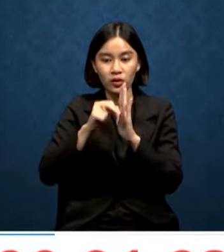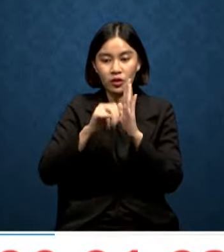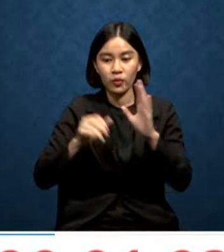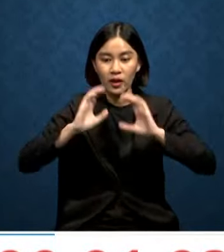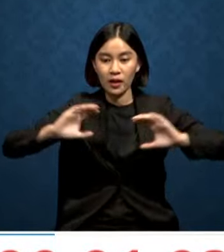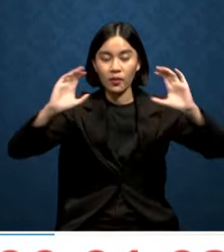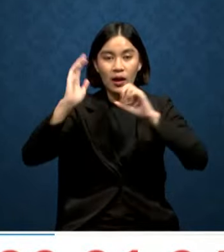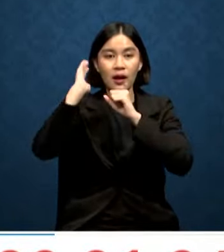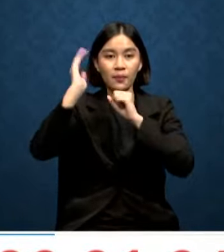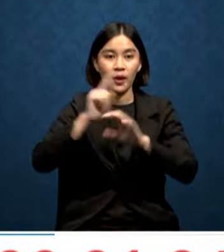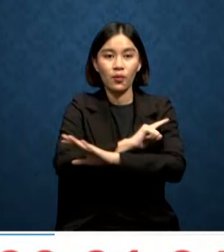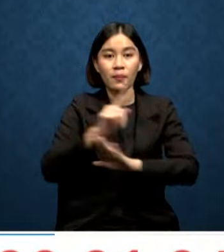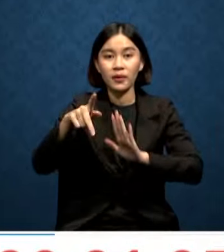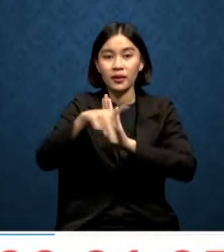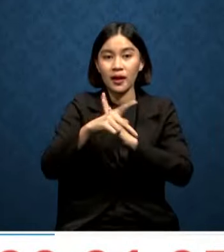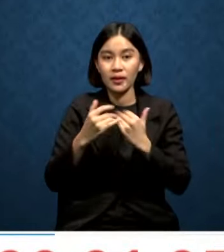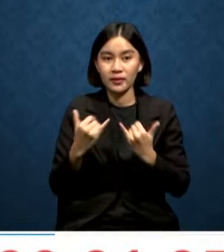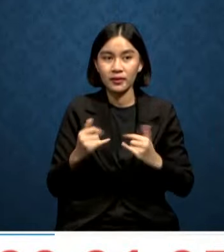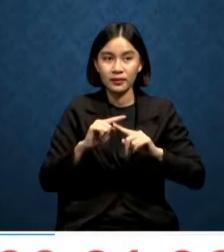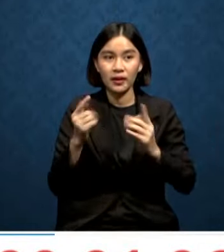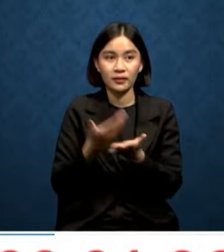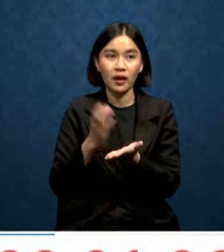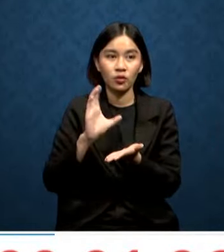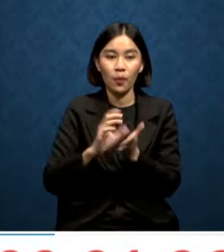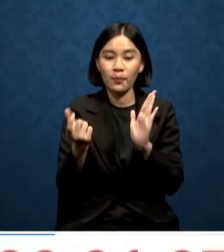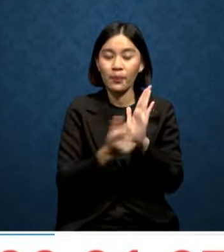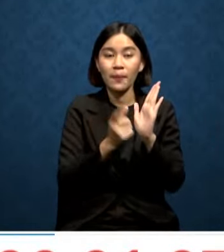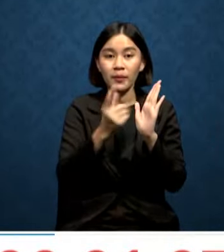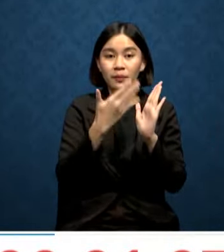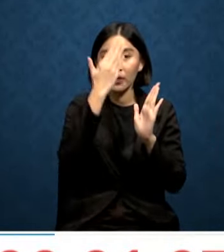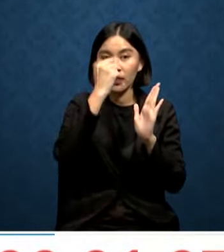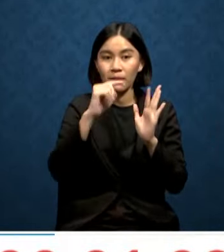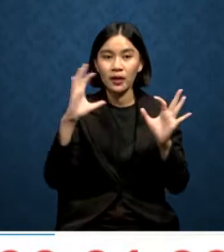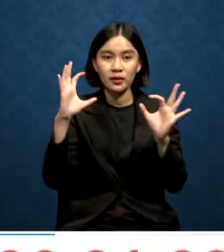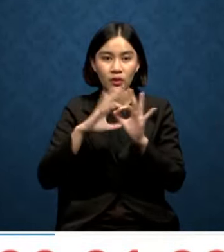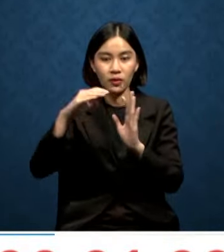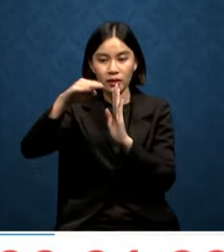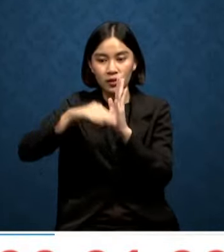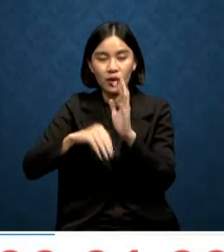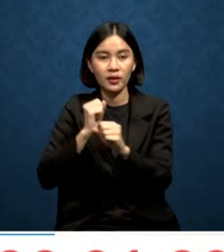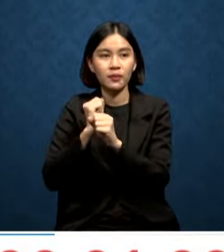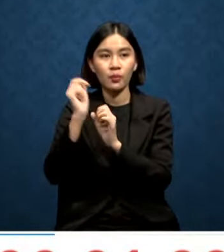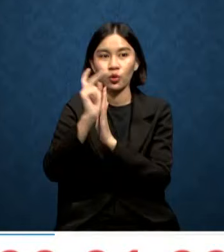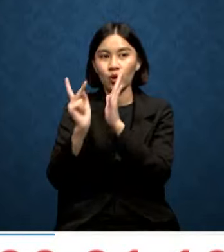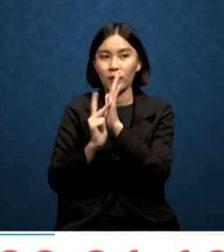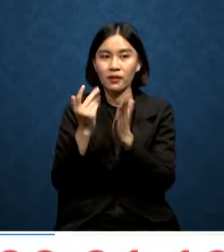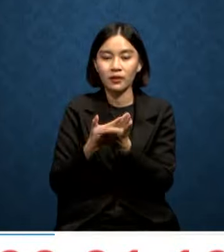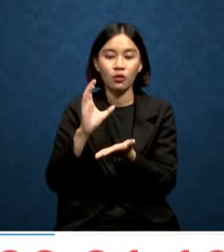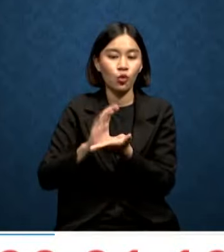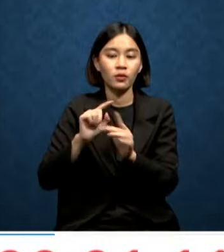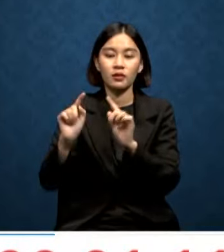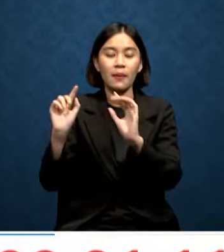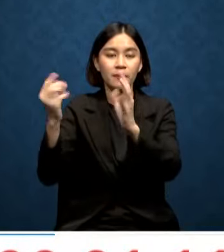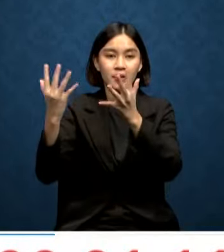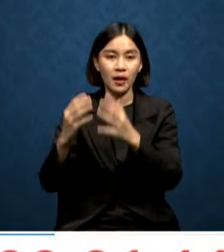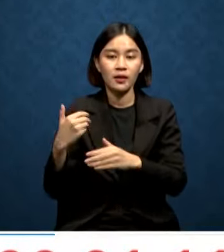การอภิปรายกันในวันพฤหัสนี้นะครับแต่ไม่ได้มีงบประมาณปรากฏอยู่ครับเพราะว่าเป็นเรื่องของการขั้นตอนการทำกฎหมายซึ่งไม่ได้ใช้งบประมาณอะไรนะ